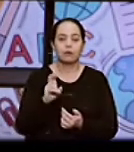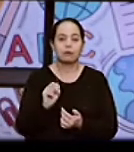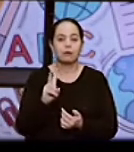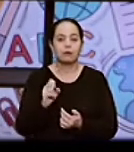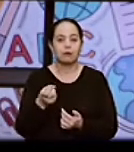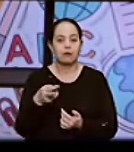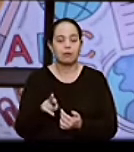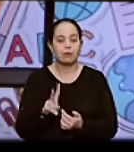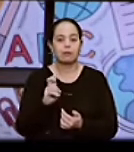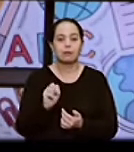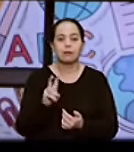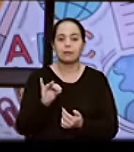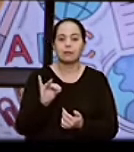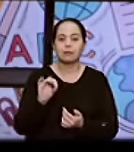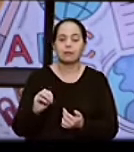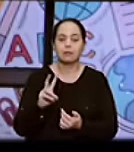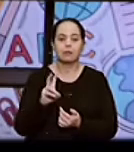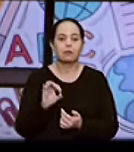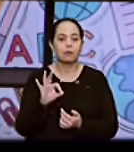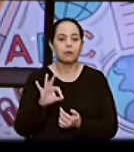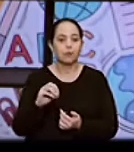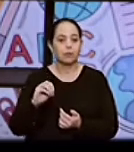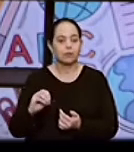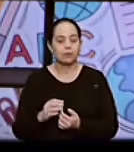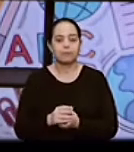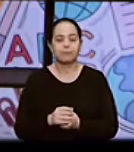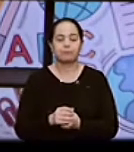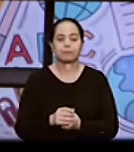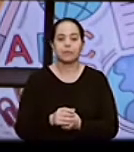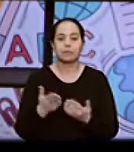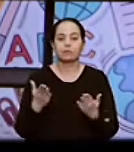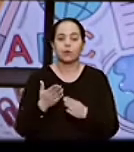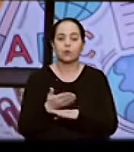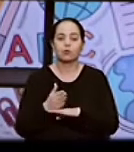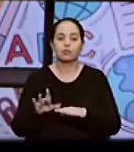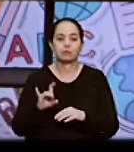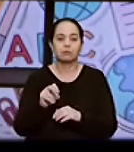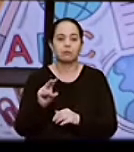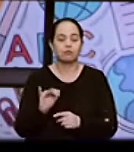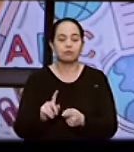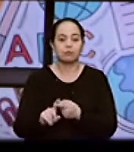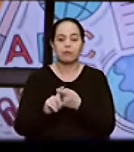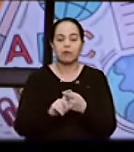какое? С какой частью речи связано имя прилагательное?